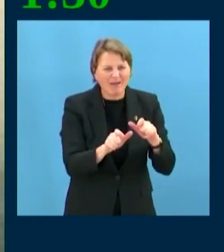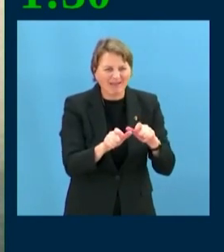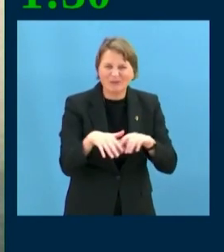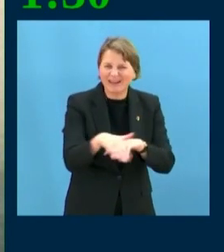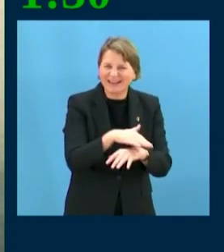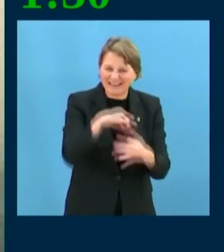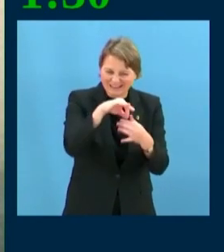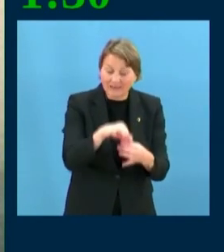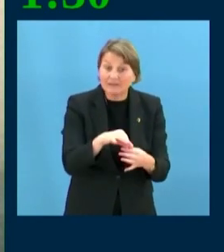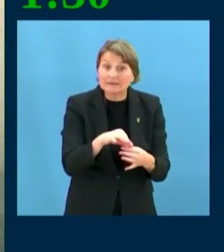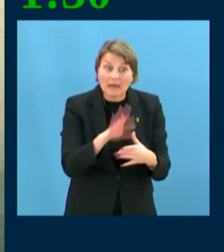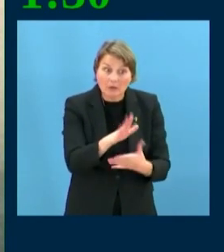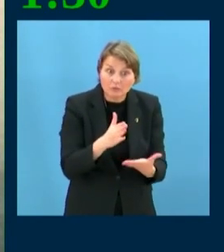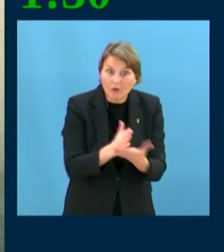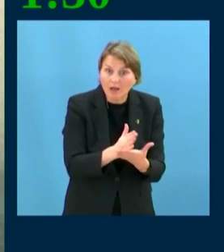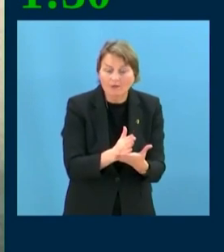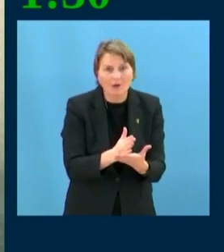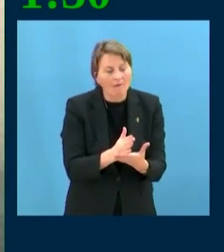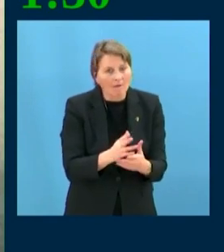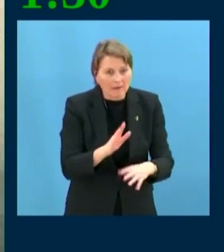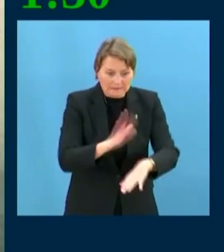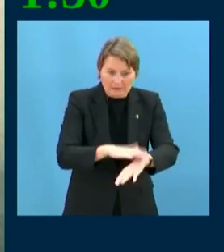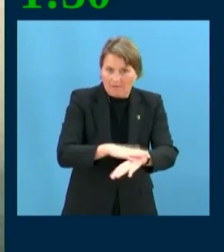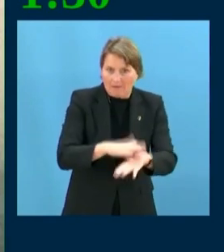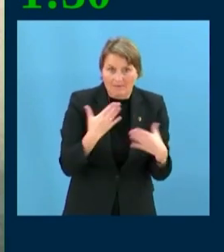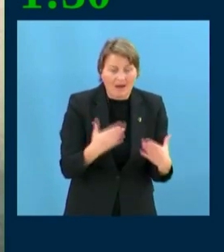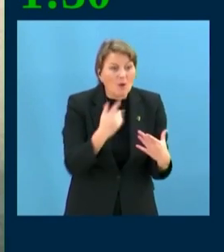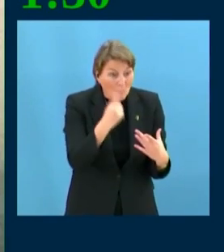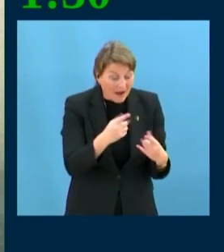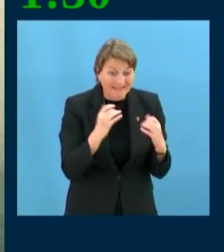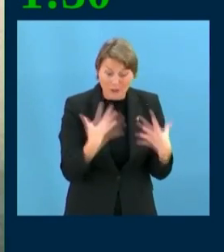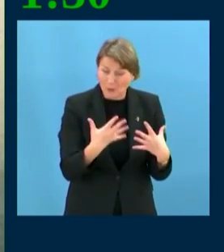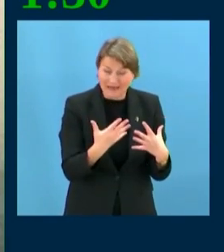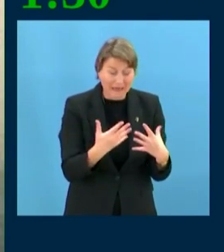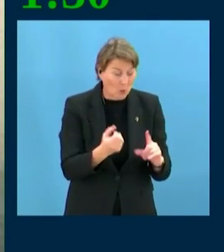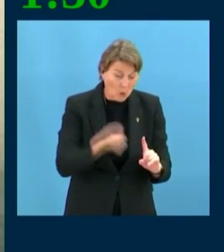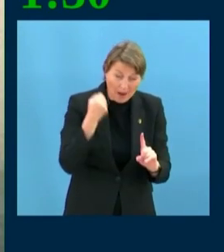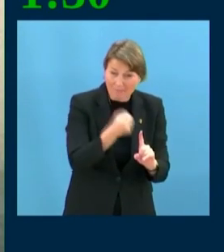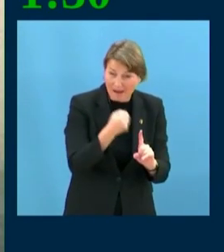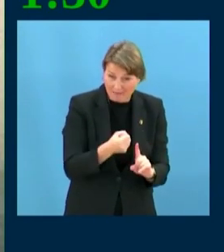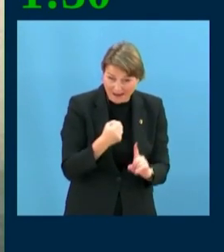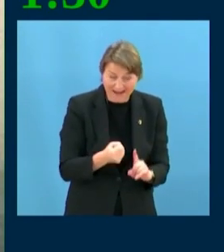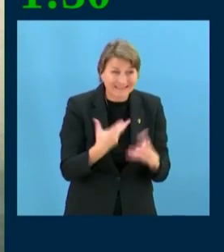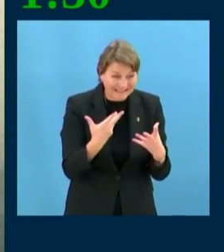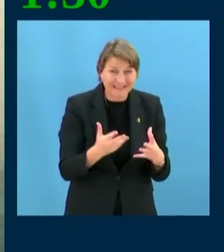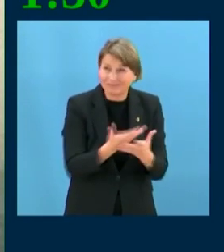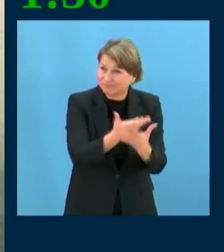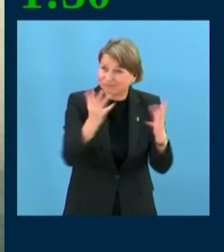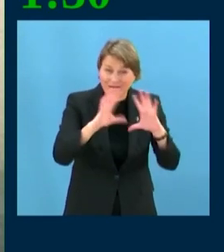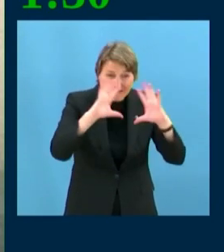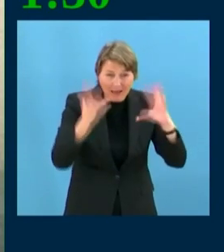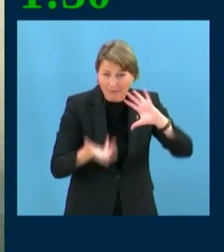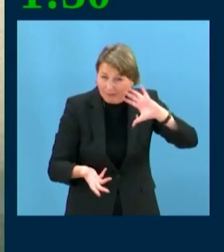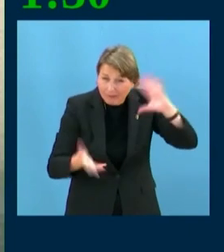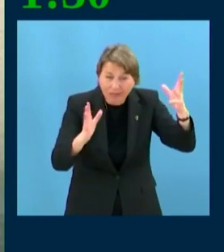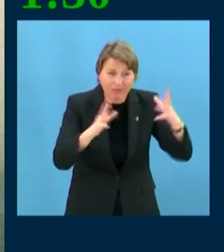kaybından oluşan üçlü gez krizinden Orantısız bir şekilde etkileniyor ve zamanla test edilmiş